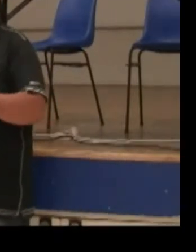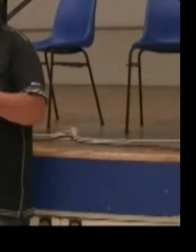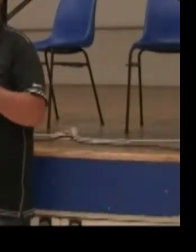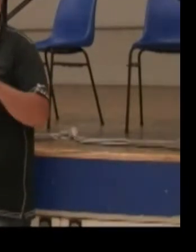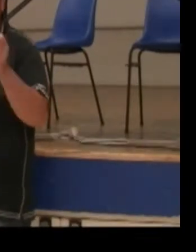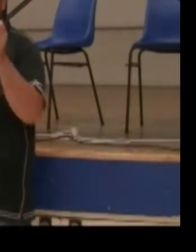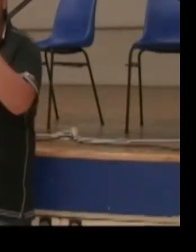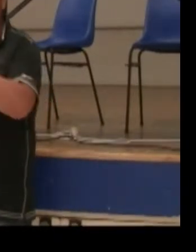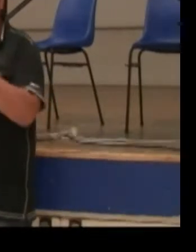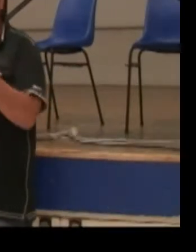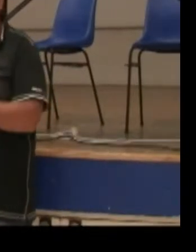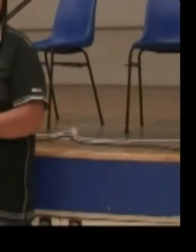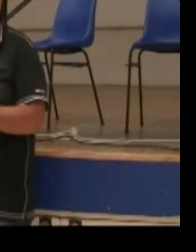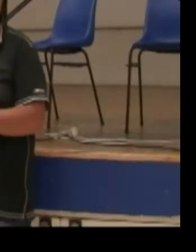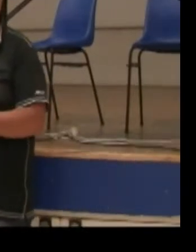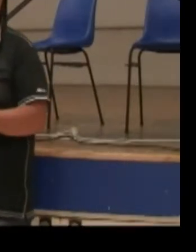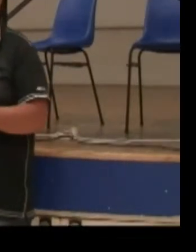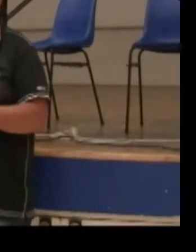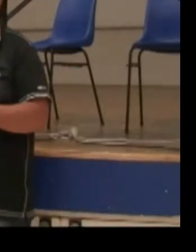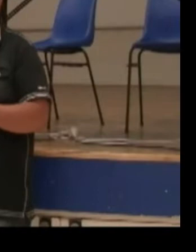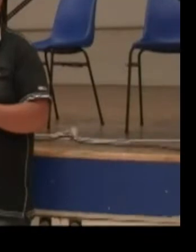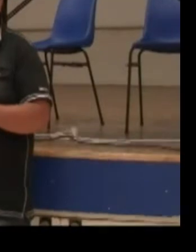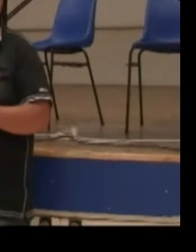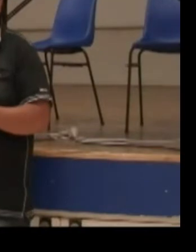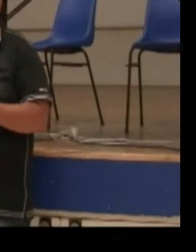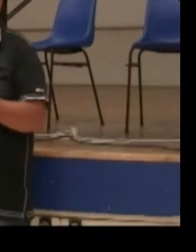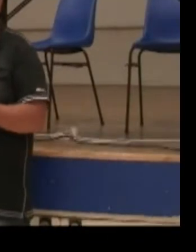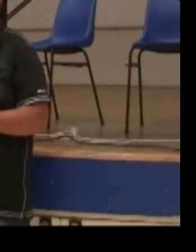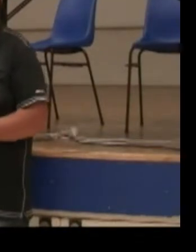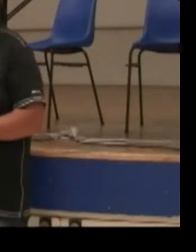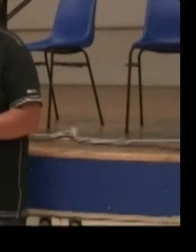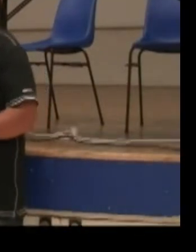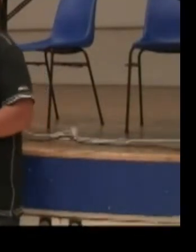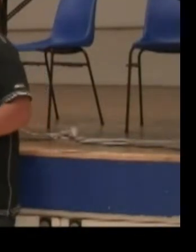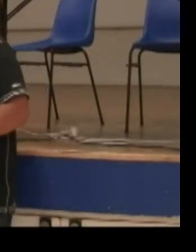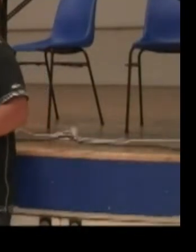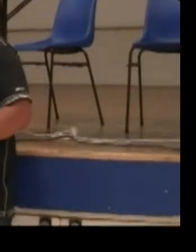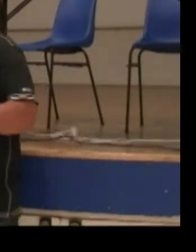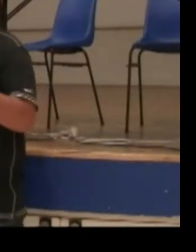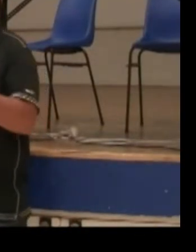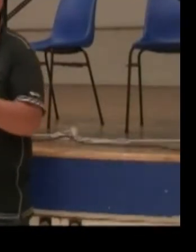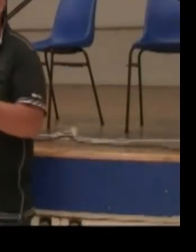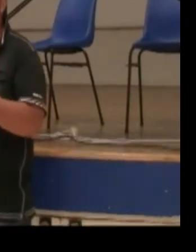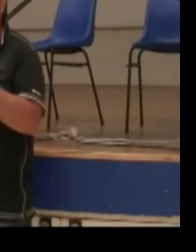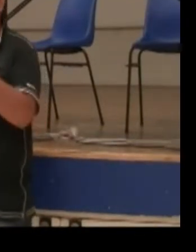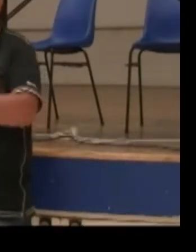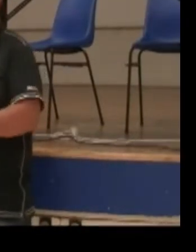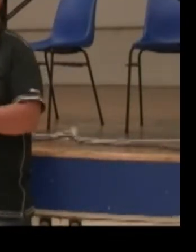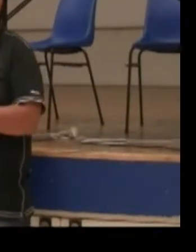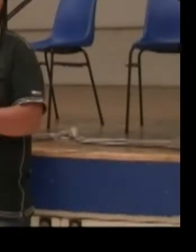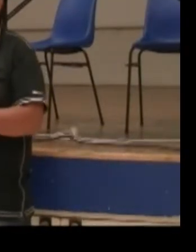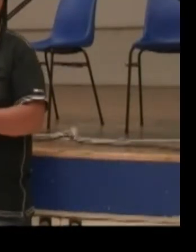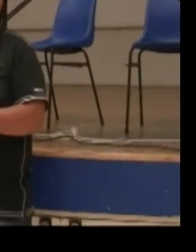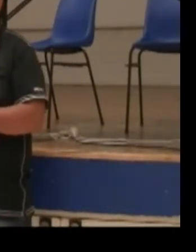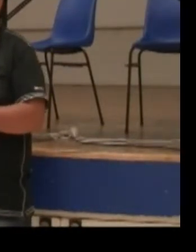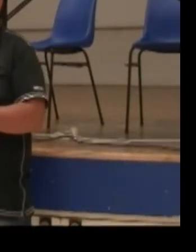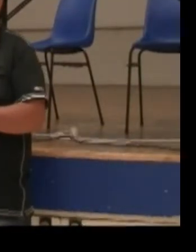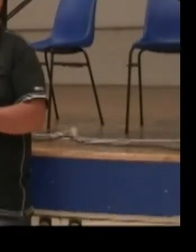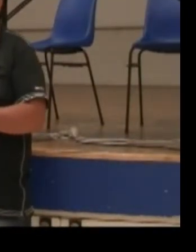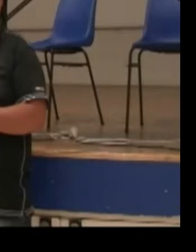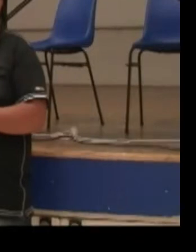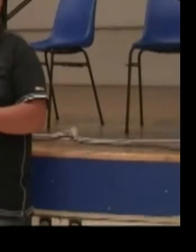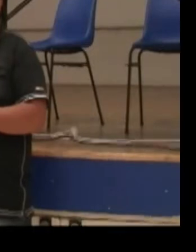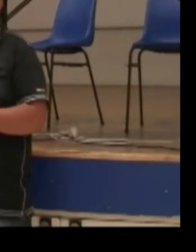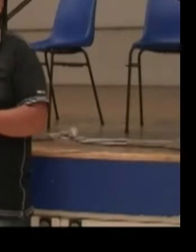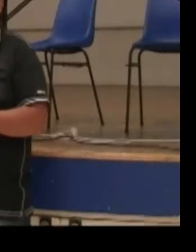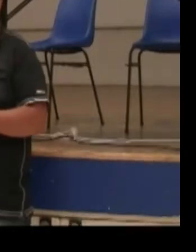Il y a un terme qui est galvaudé aujourd'hui, « le djihad ». Les djihadistes et les djihadistes et les djihadistes. À tel point que nous avons peur aujourd'hui de